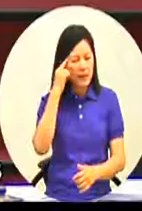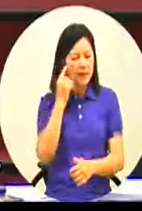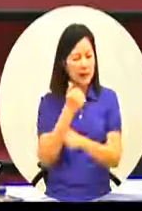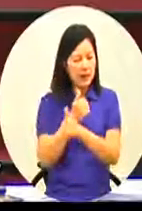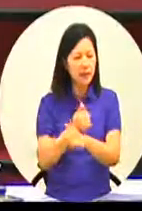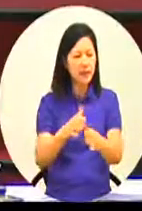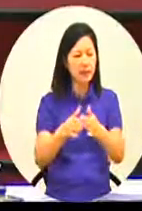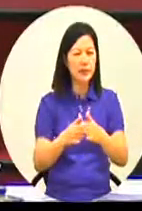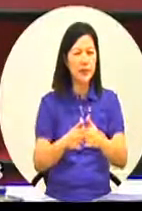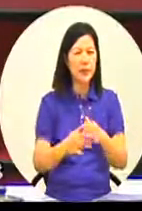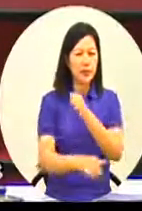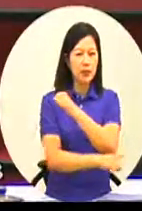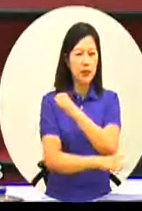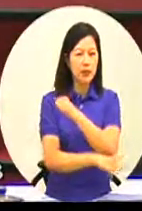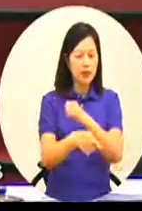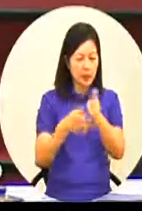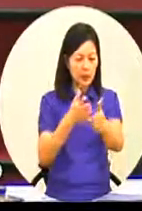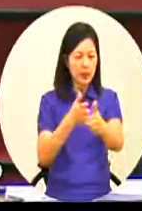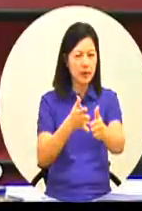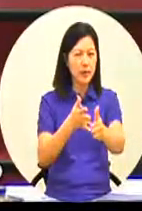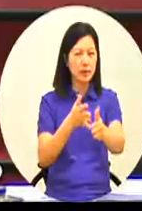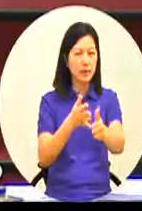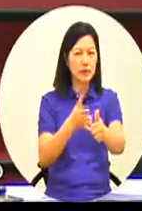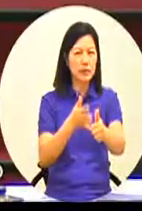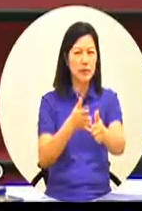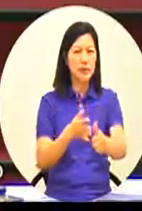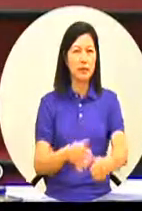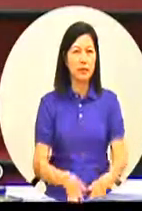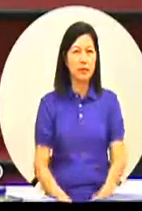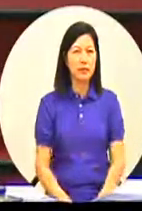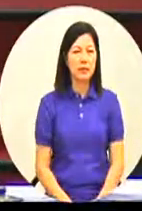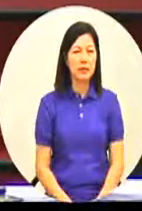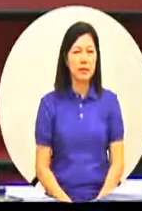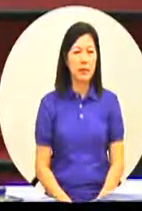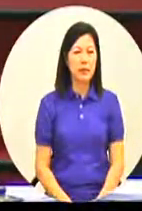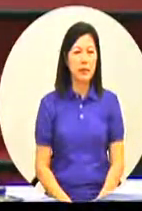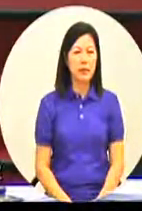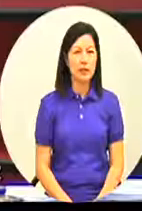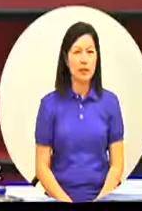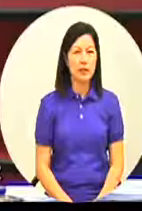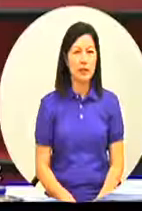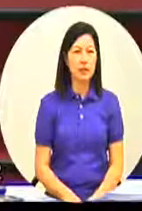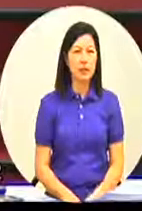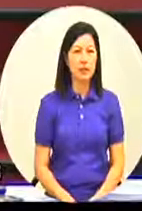最后问一个，时间到啊，请教你，房管呐，几当过无去？